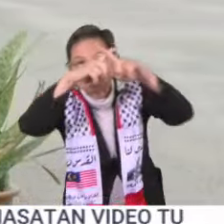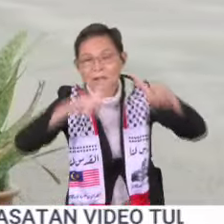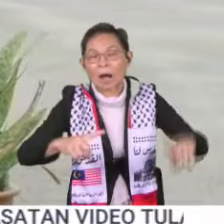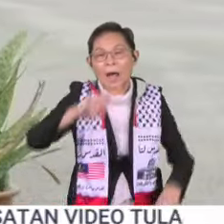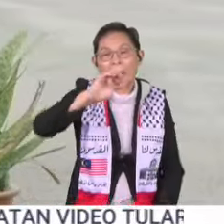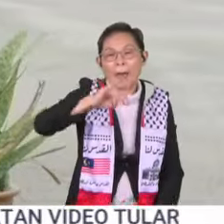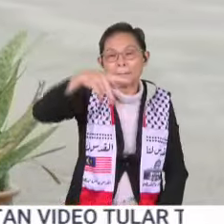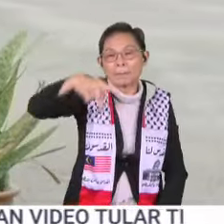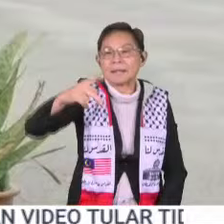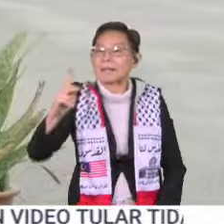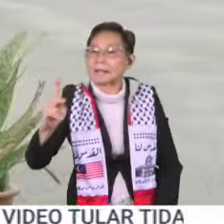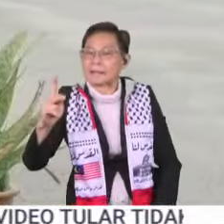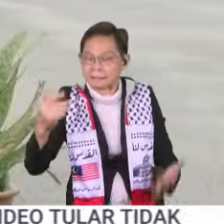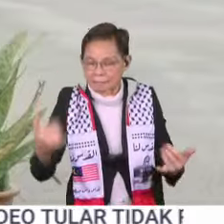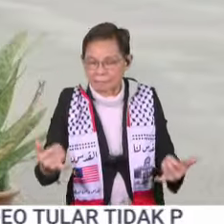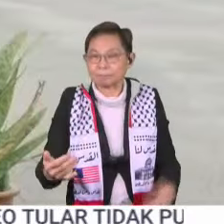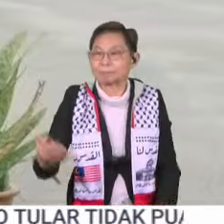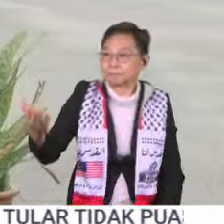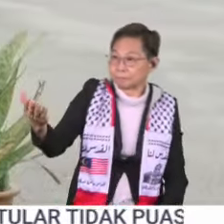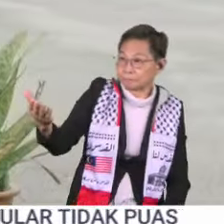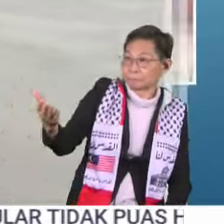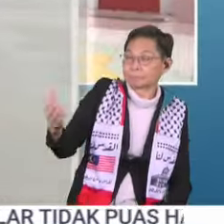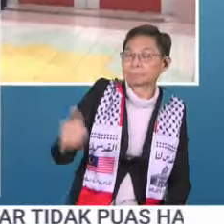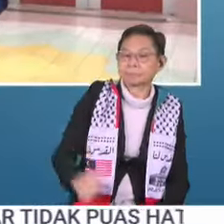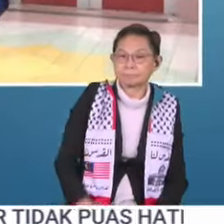Majlis Pemandaran Kemaman. Silakan Atikah.